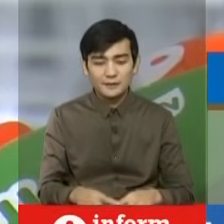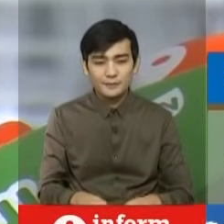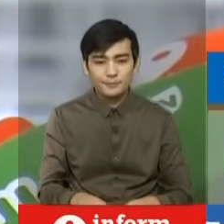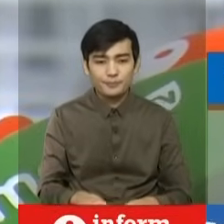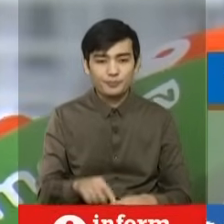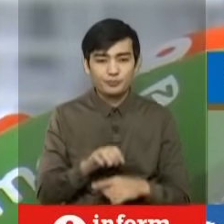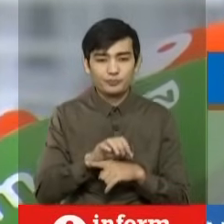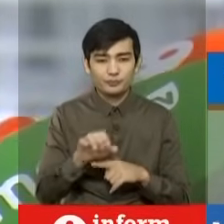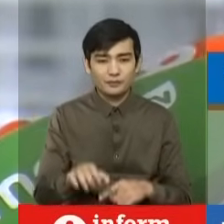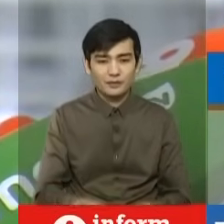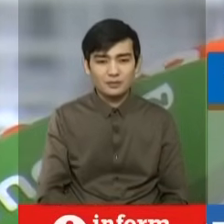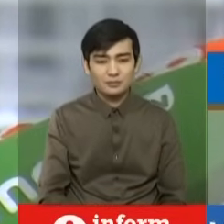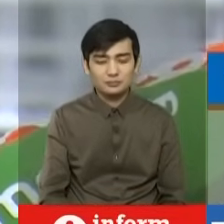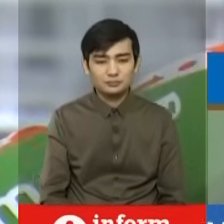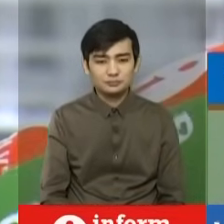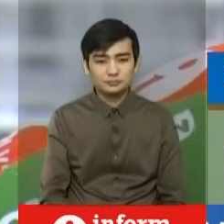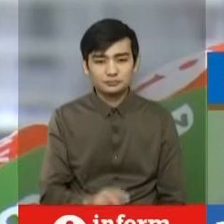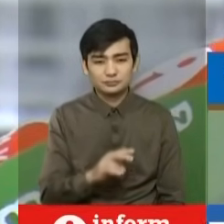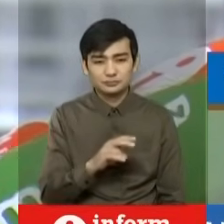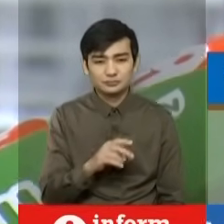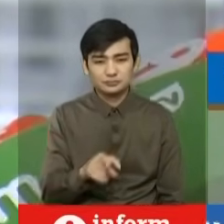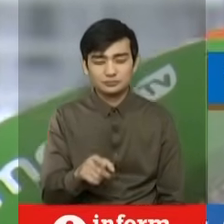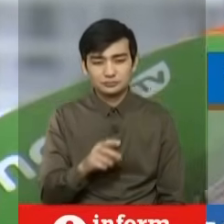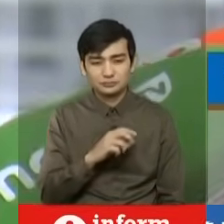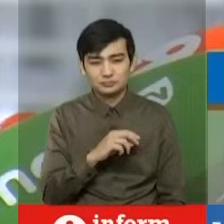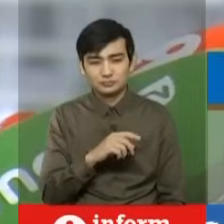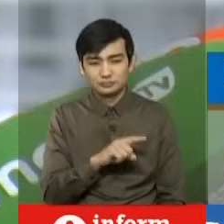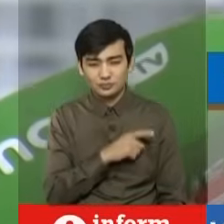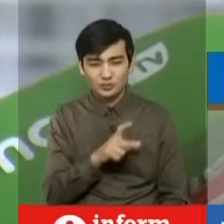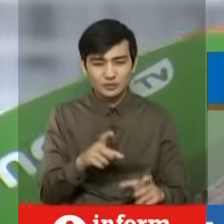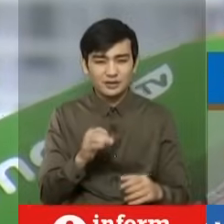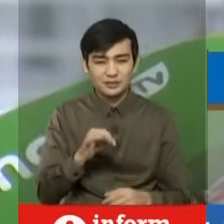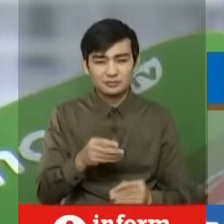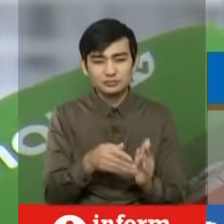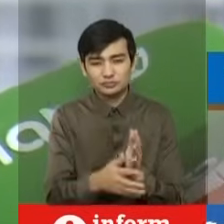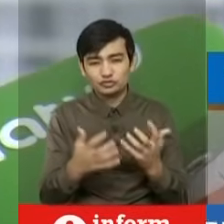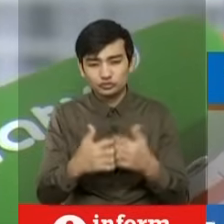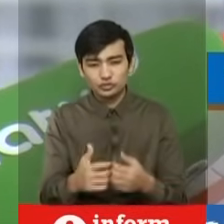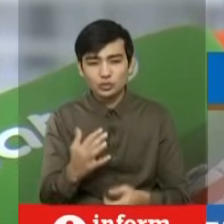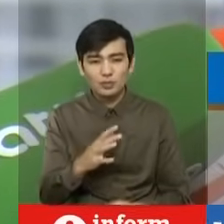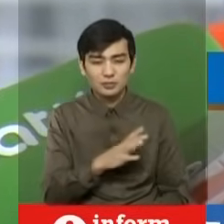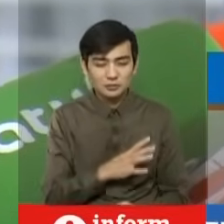организацию независи независимы Да экспертно и там уже ущерб будет они